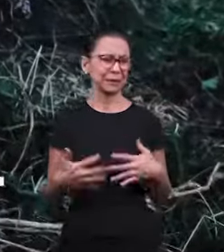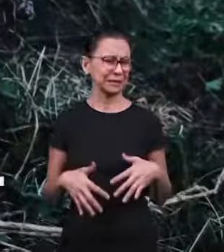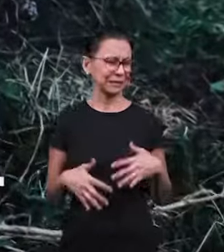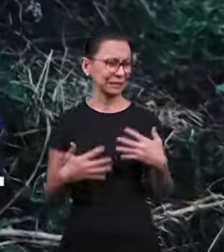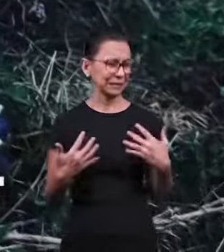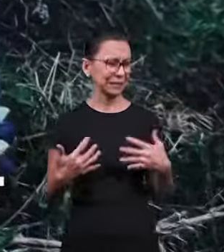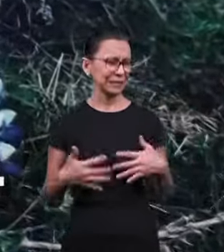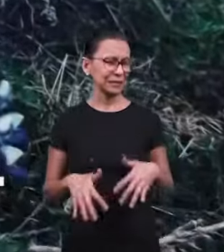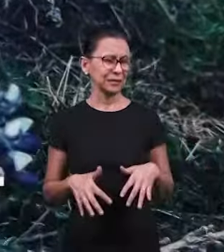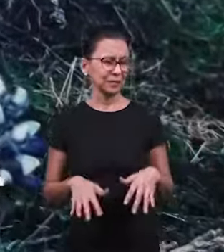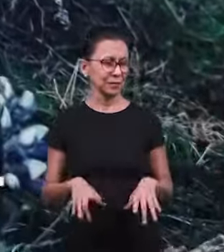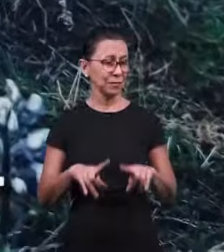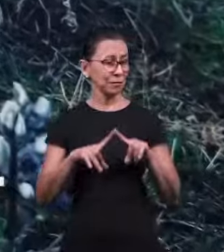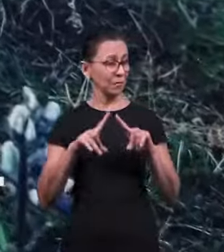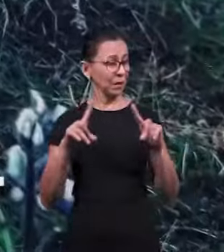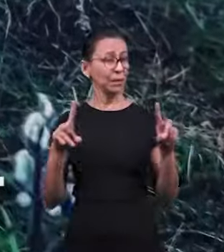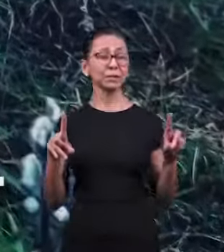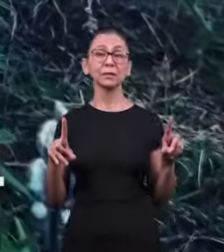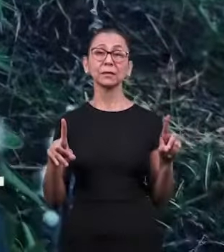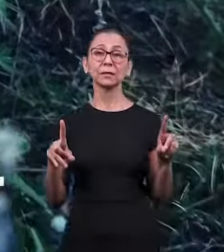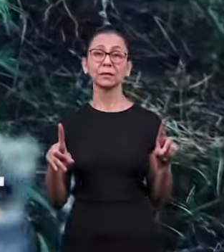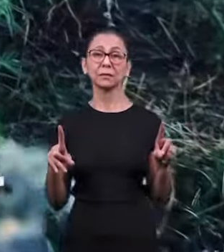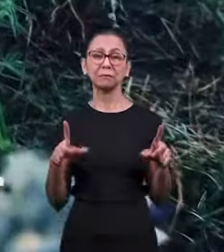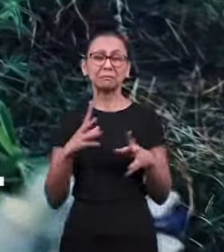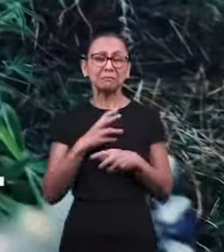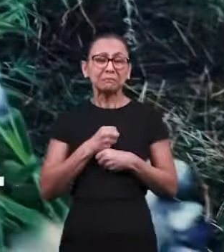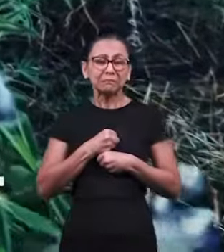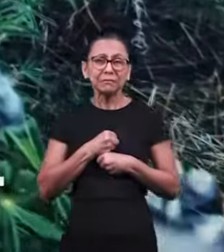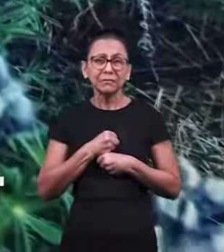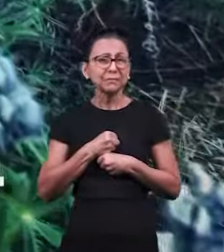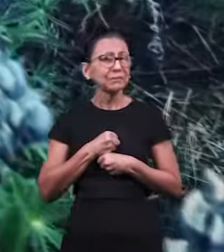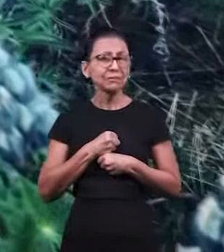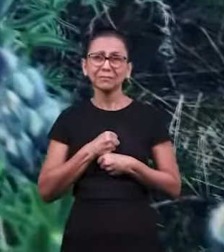но мы не страдаем,